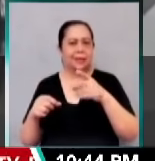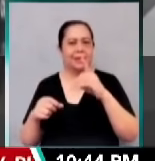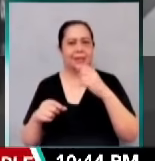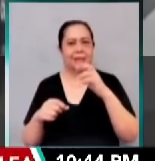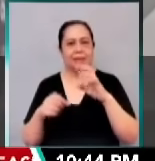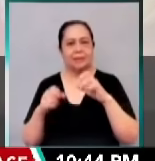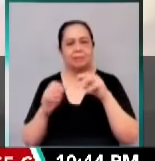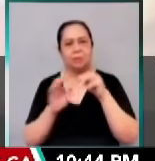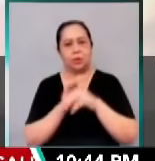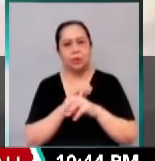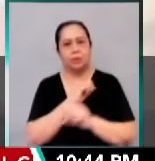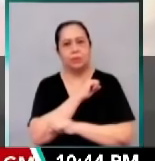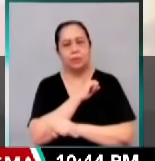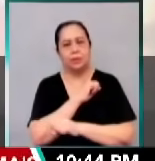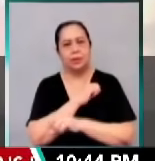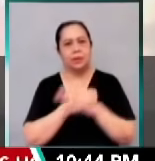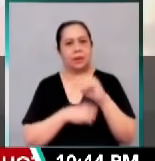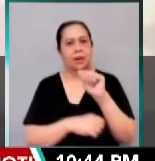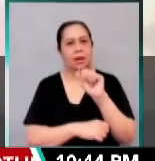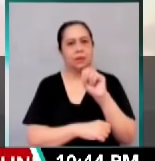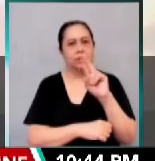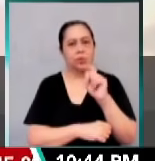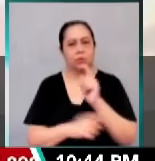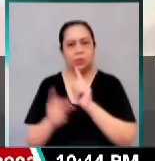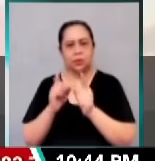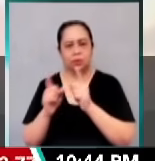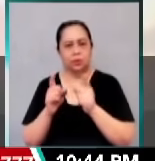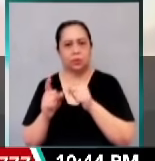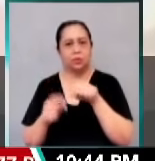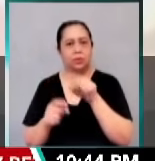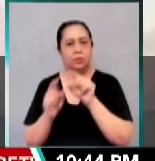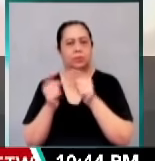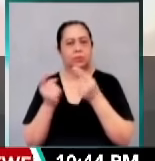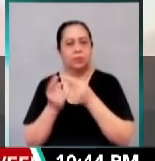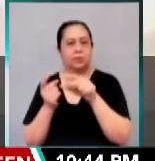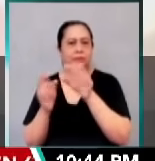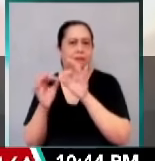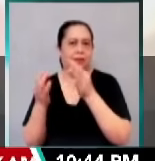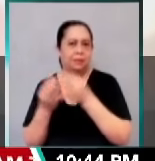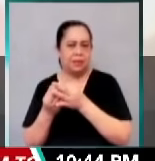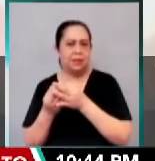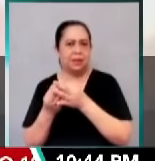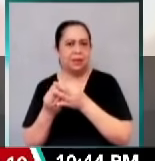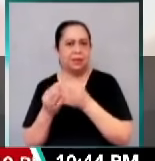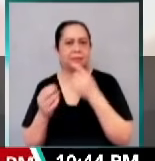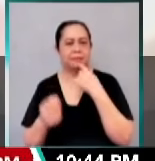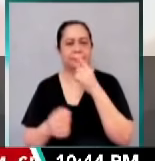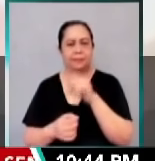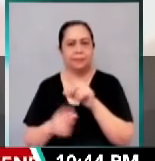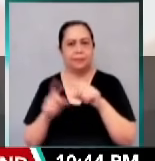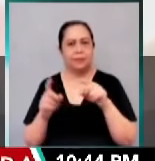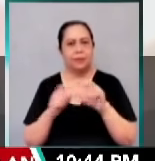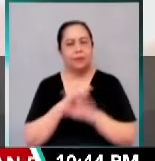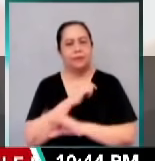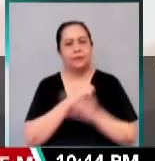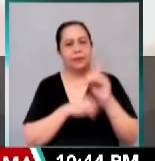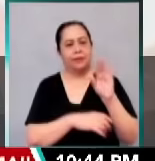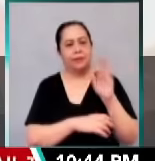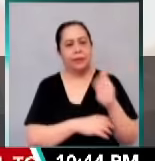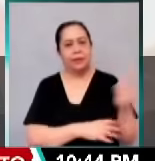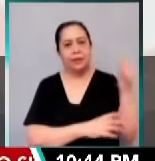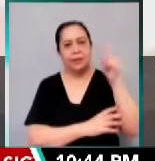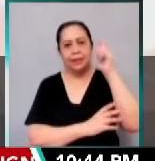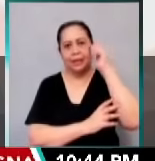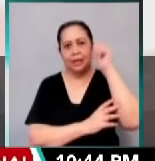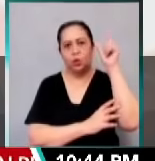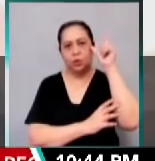at assault. Nakausap na ng konsulado ang pamilya ni Ambrosio kasunod ng utos ni Foreign Affairs Secretary Teddy Loxin na